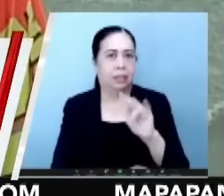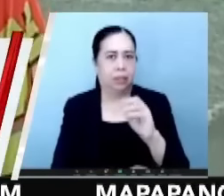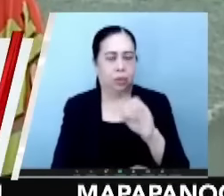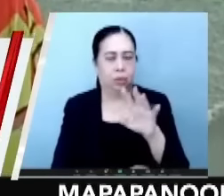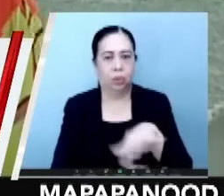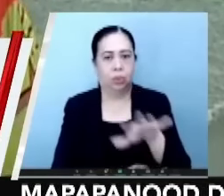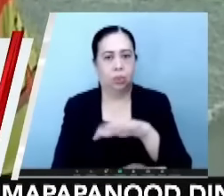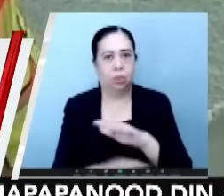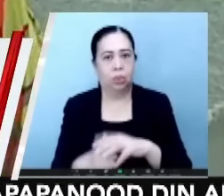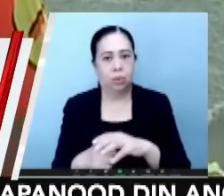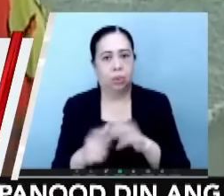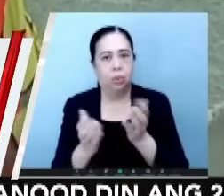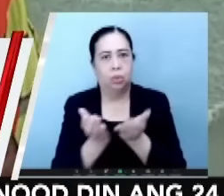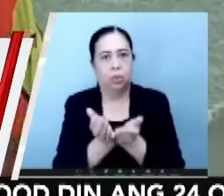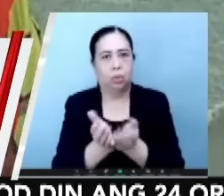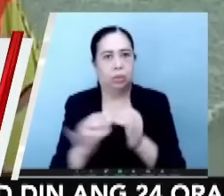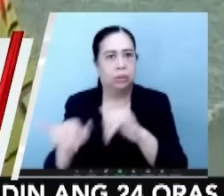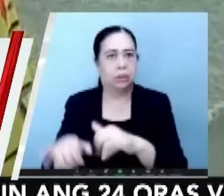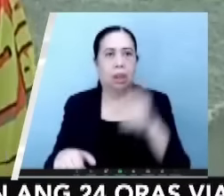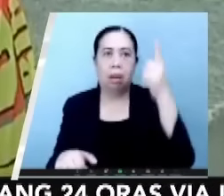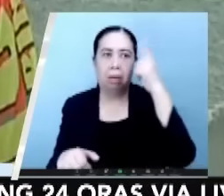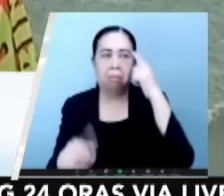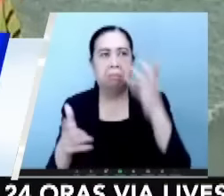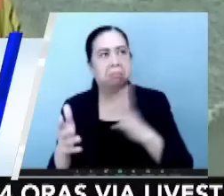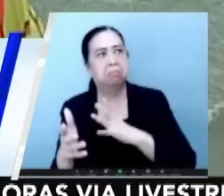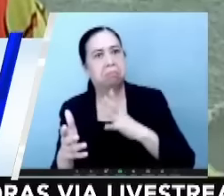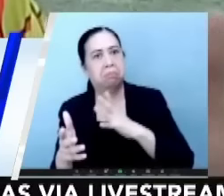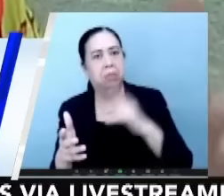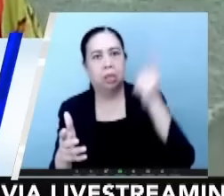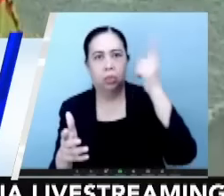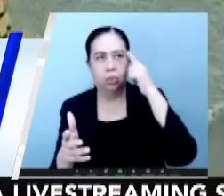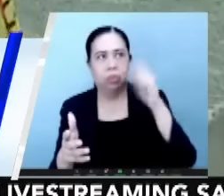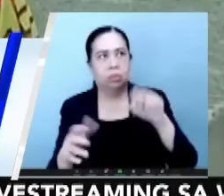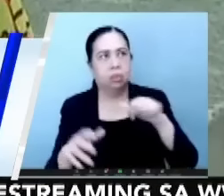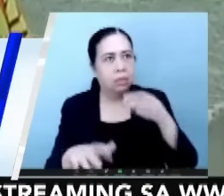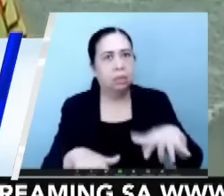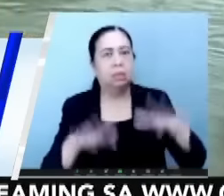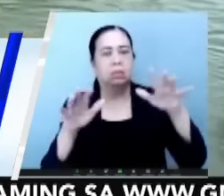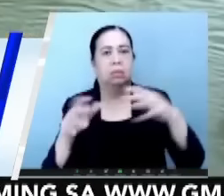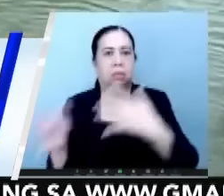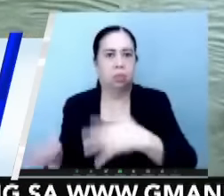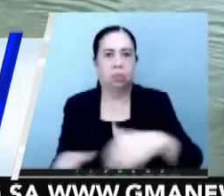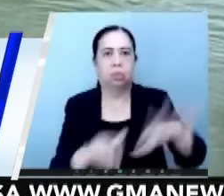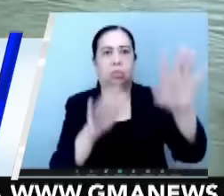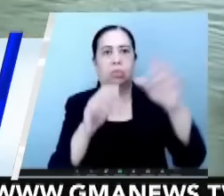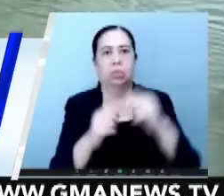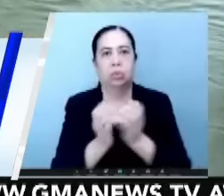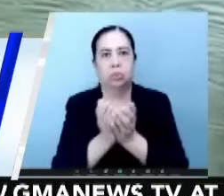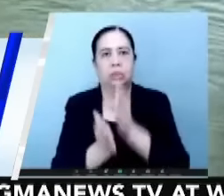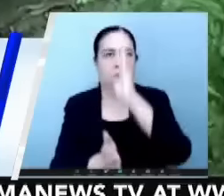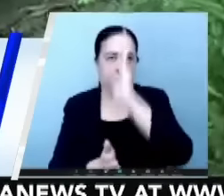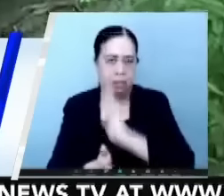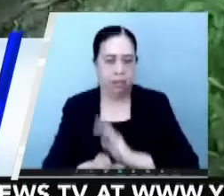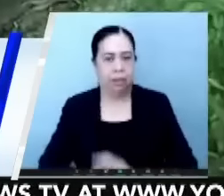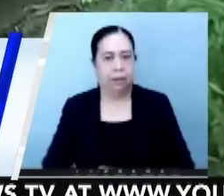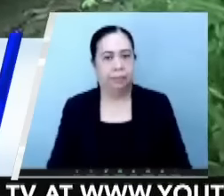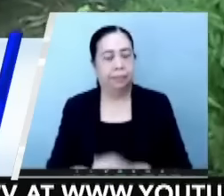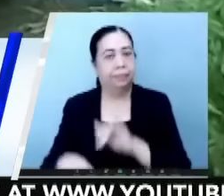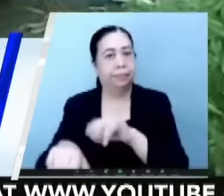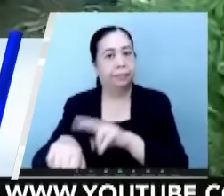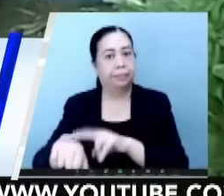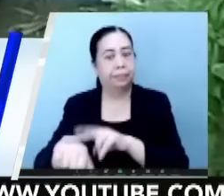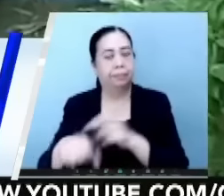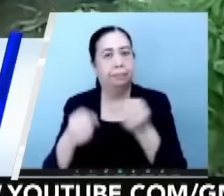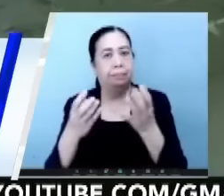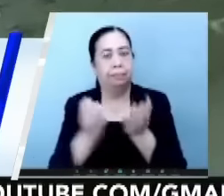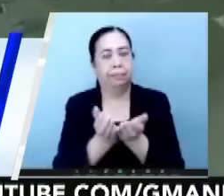sa dalampasiga, nakala siguro nila hindi lalaki ang alon. Nadala yung bangka nila kaya nasira. Nakatenga sa Barangay Pamplona ang maraming bangkang